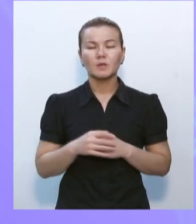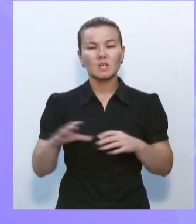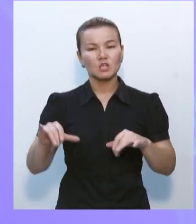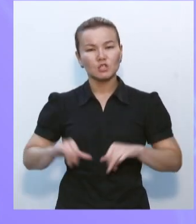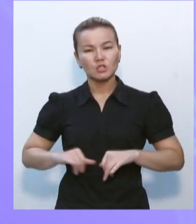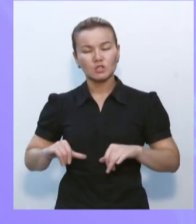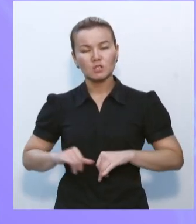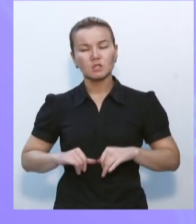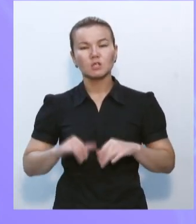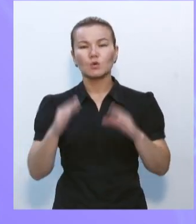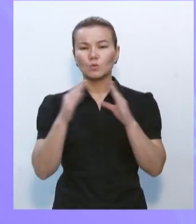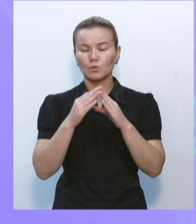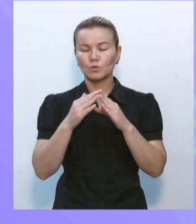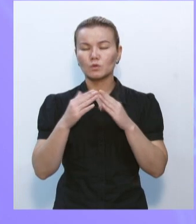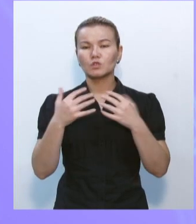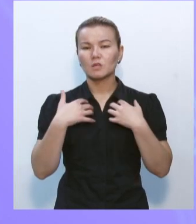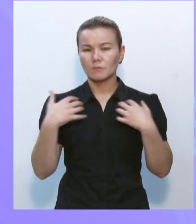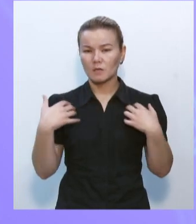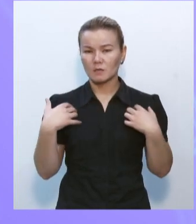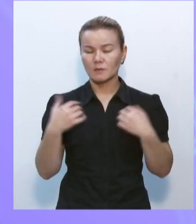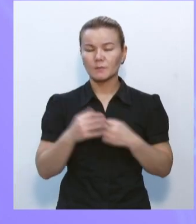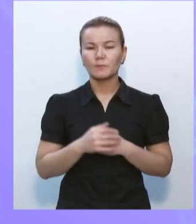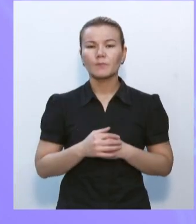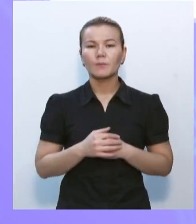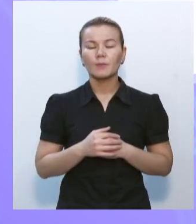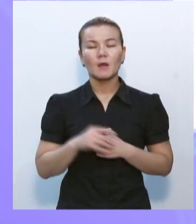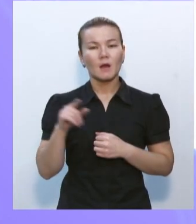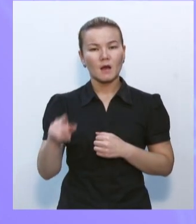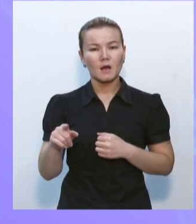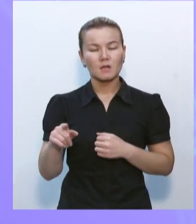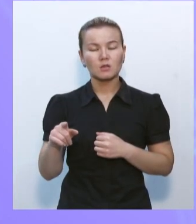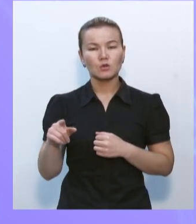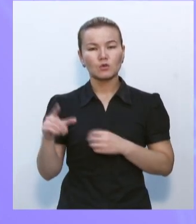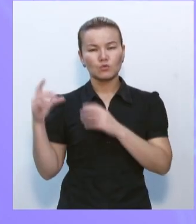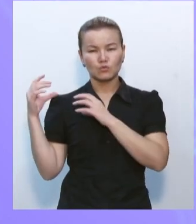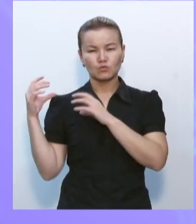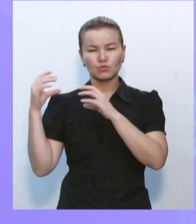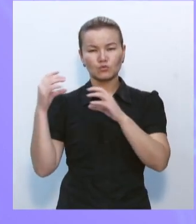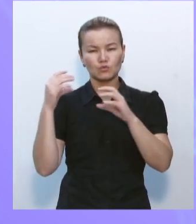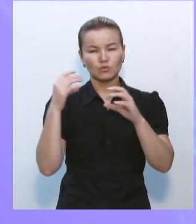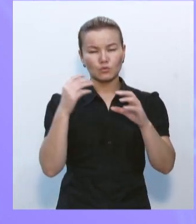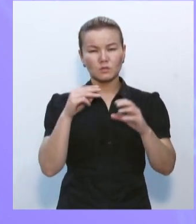Жылкы үй жаныбары. Ал жүк ташыйт.